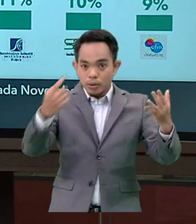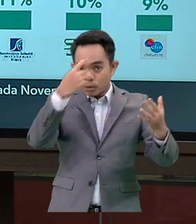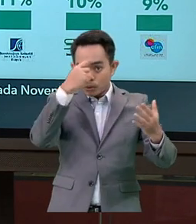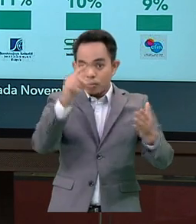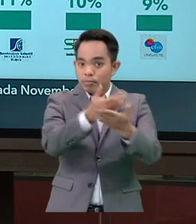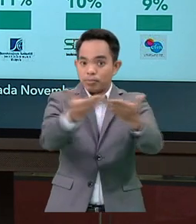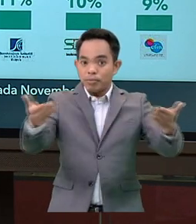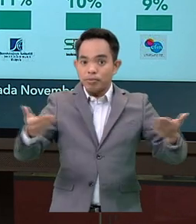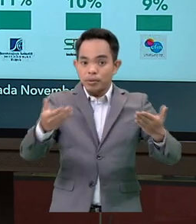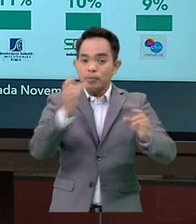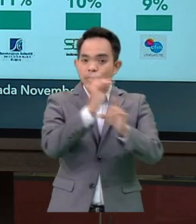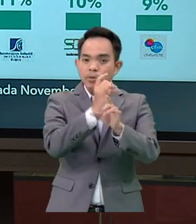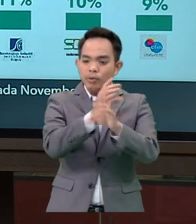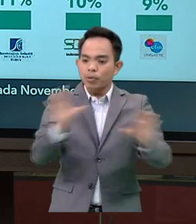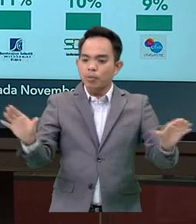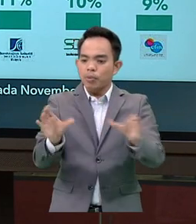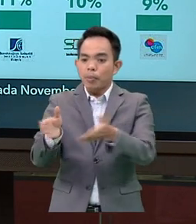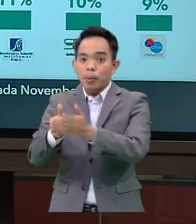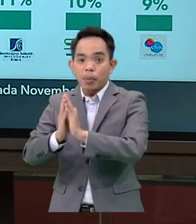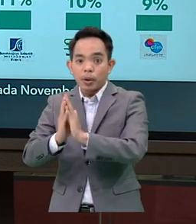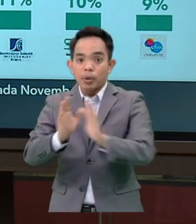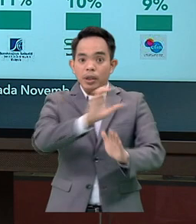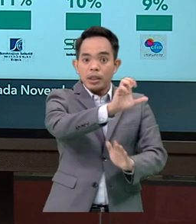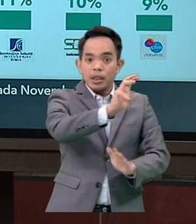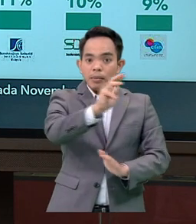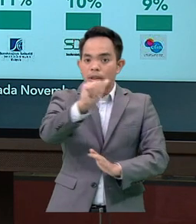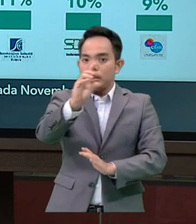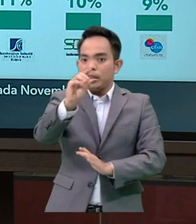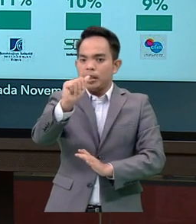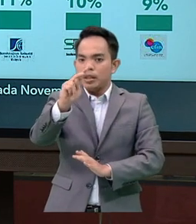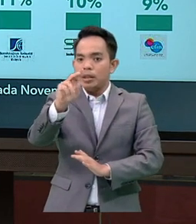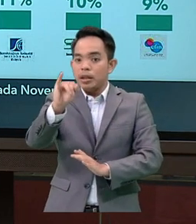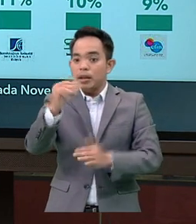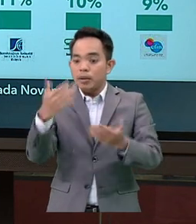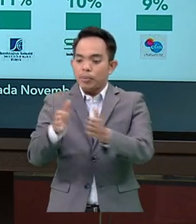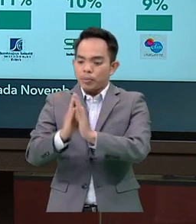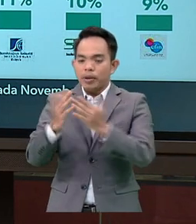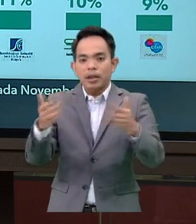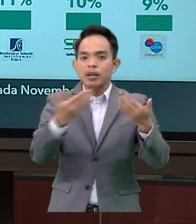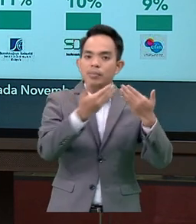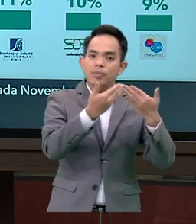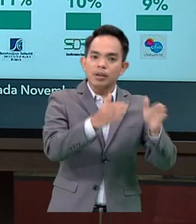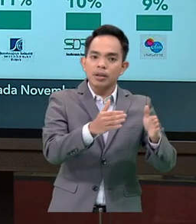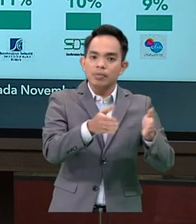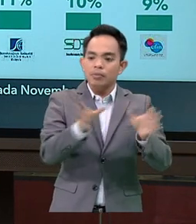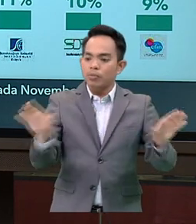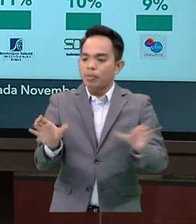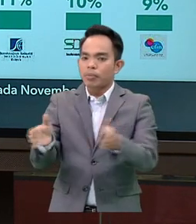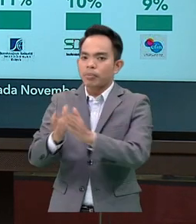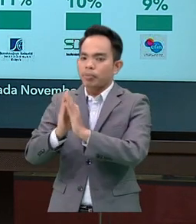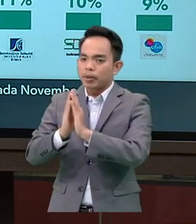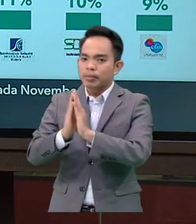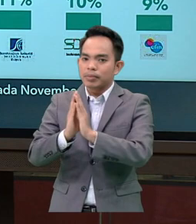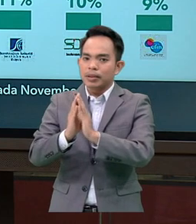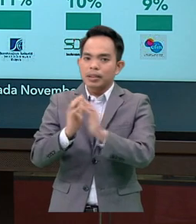yang sedang berusaha untuk buat rayuan bagi adani rayuan Tuah dibuka tapi ya pastikan anda buat rayuan dan juga permohonan adani